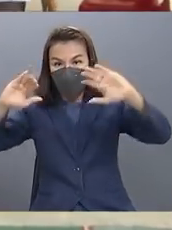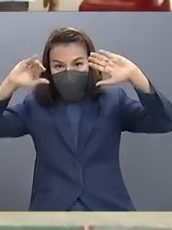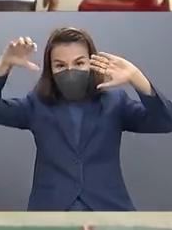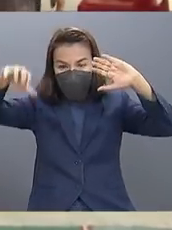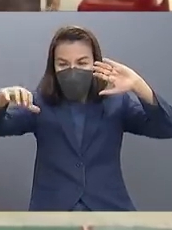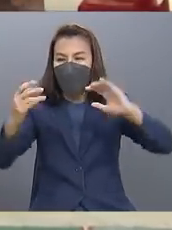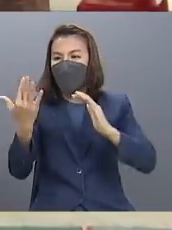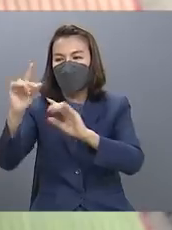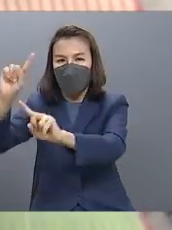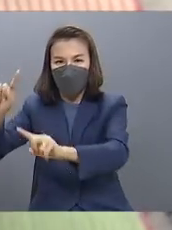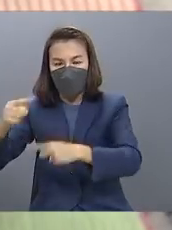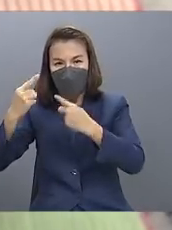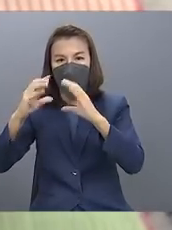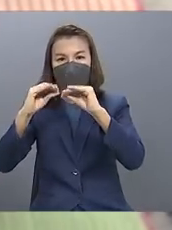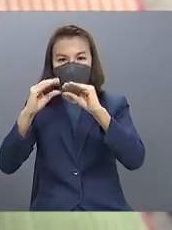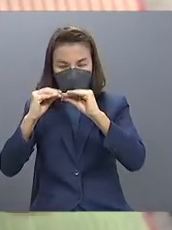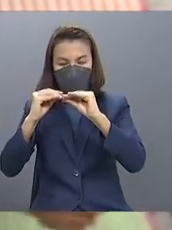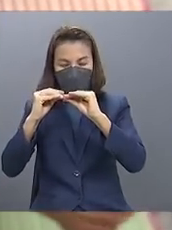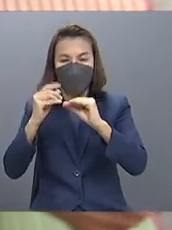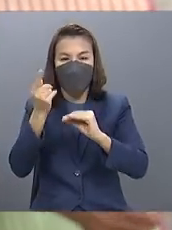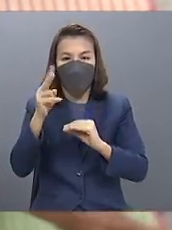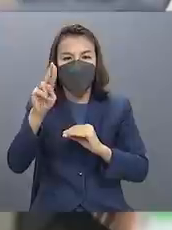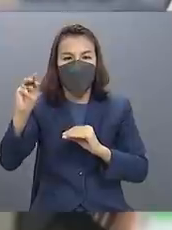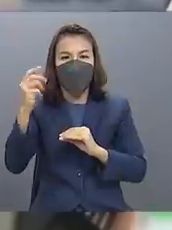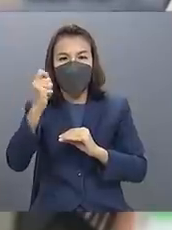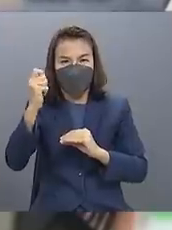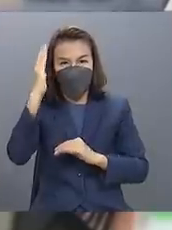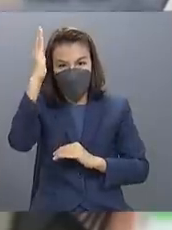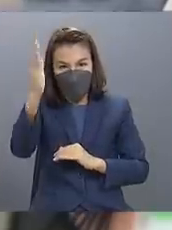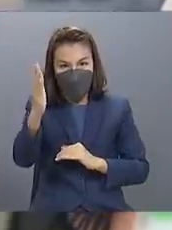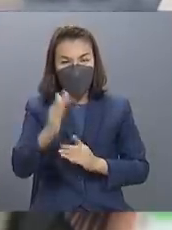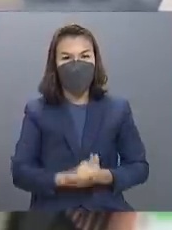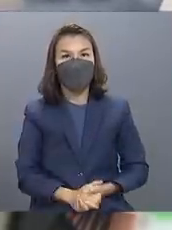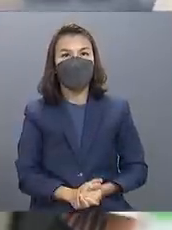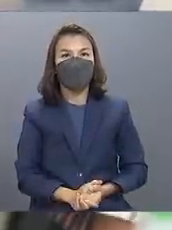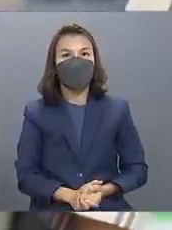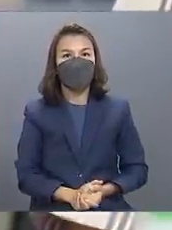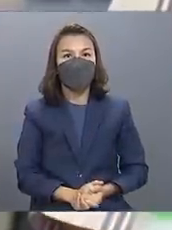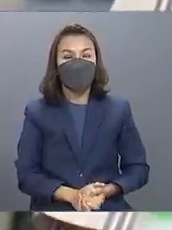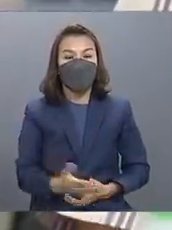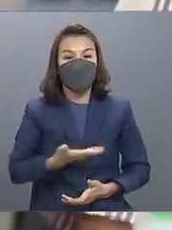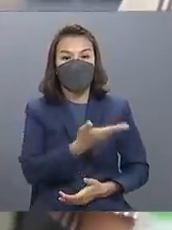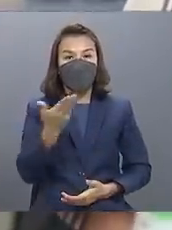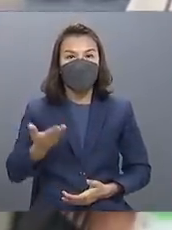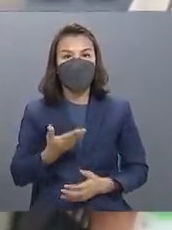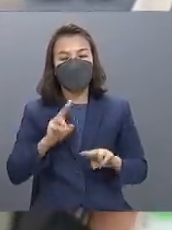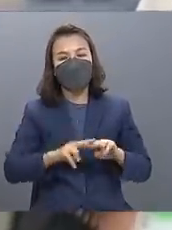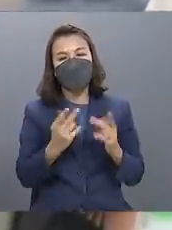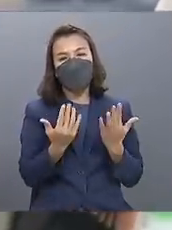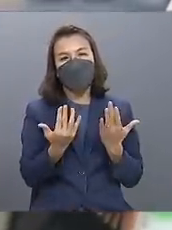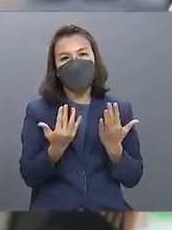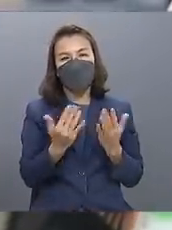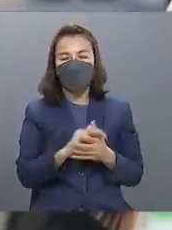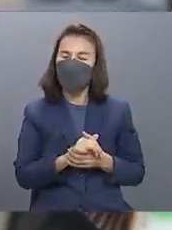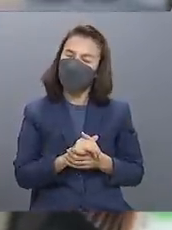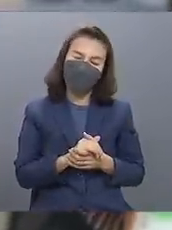ประชุมครม.วันอังคารหน้าด้วยครับถ้าเราก็คงจะนั่งรออยู่นิ่งๆไม่ได้แล้วเพราะมัน